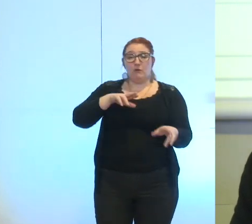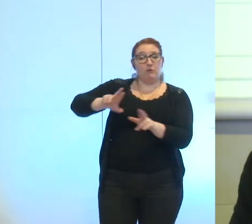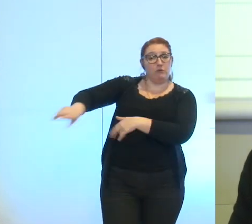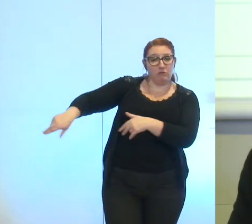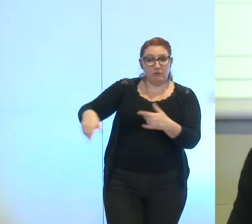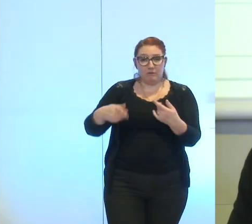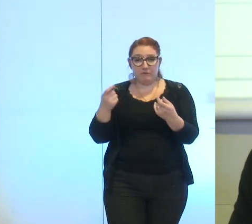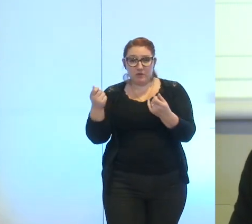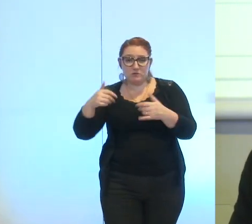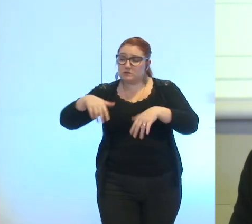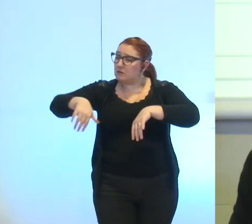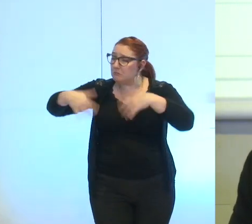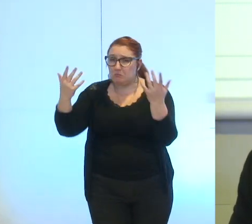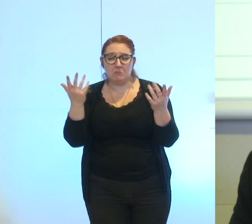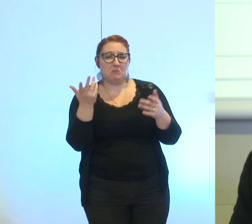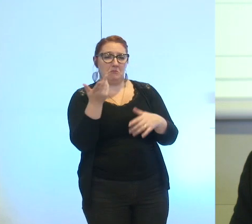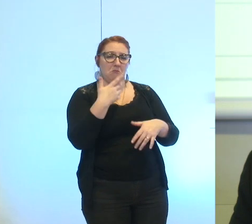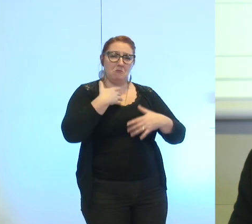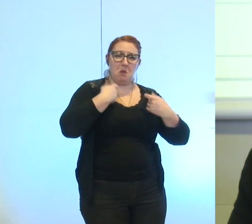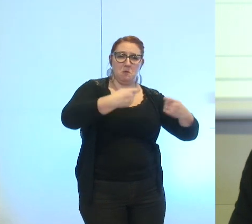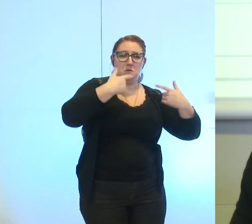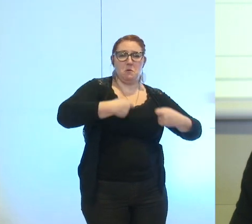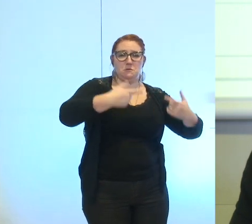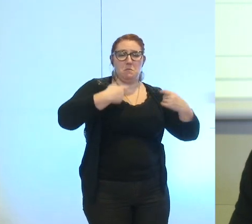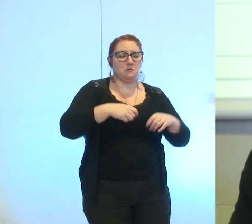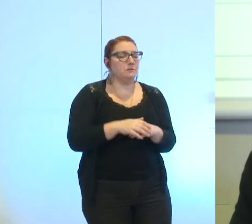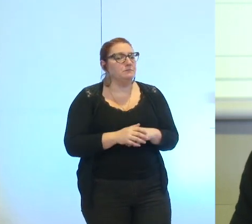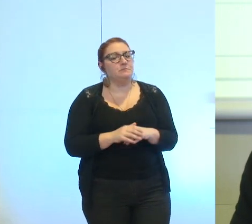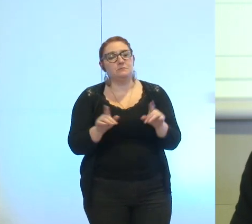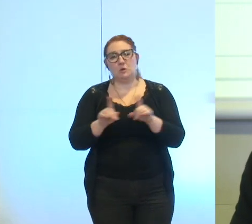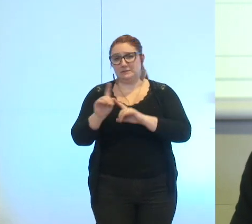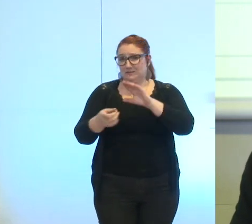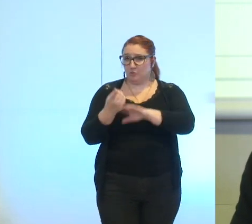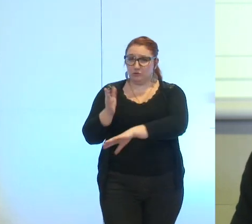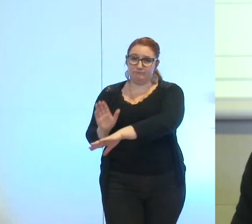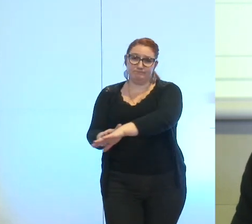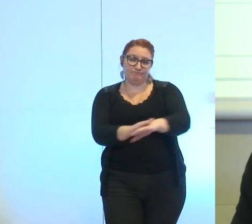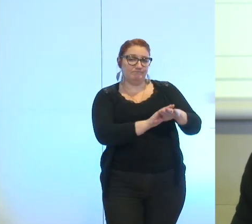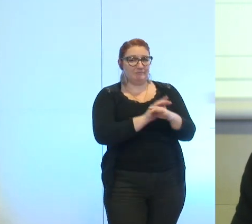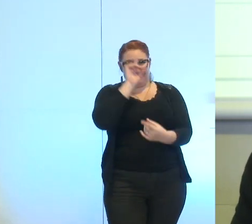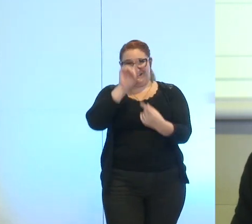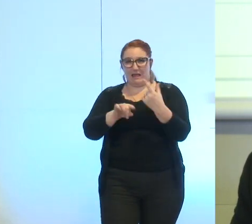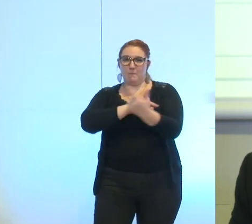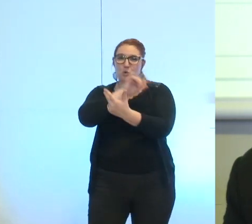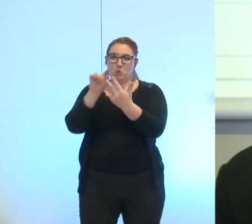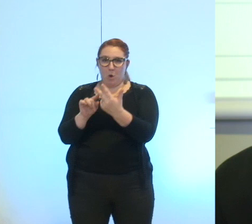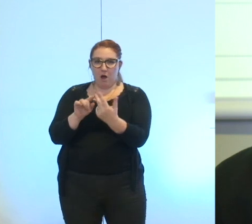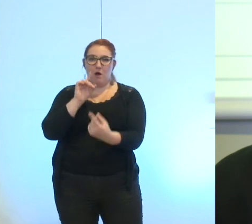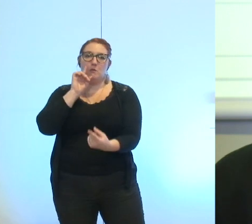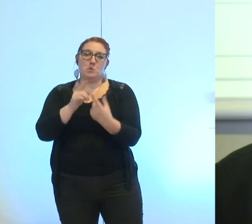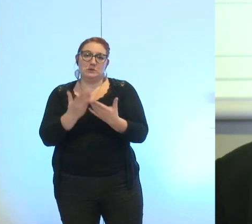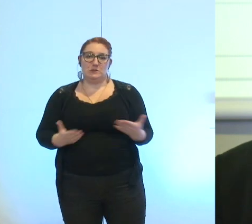financières il nous semble aussi important d'attirer votre attention sur trois points pour bien comprendre la